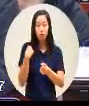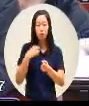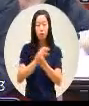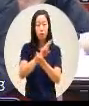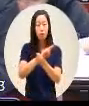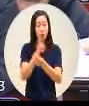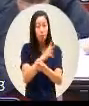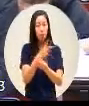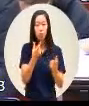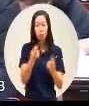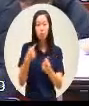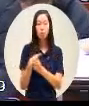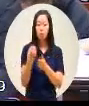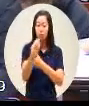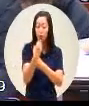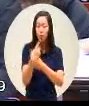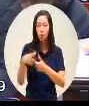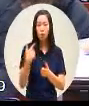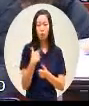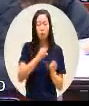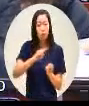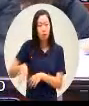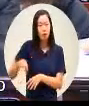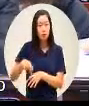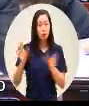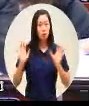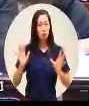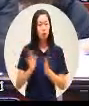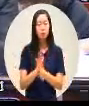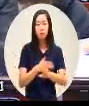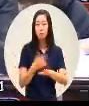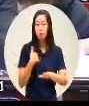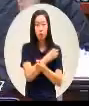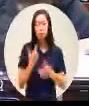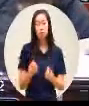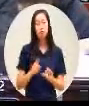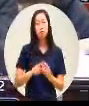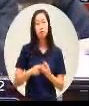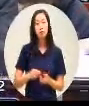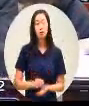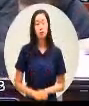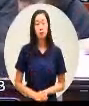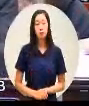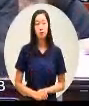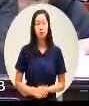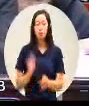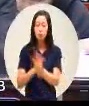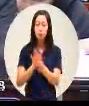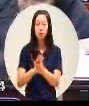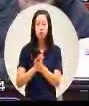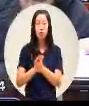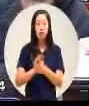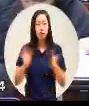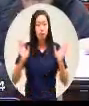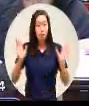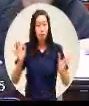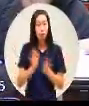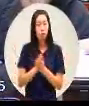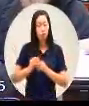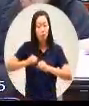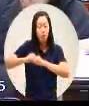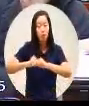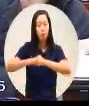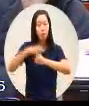长，我们绝对不会放弃这些孩子。所以我想也同时不偏废的情况之下，让孩子原住民的孩子也是更有竞争力的，这